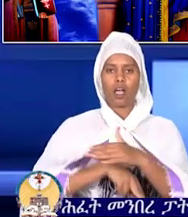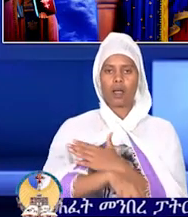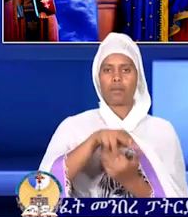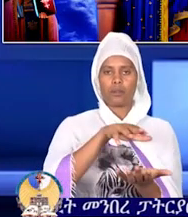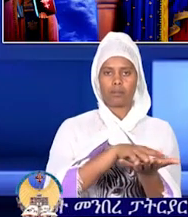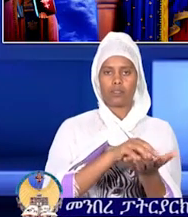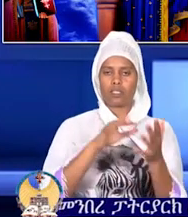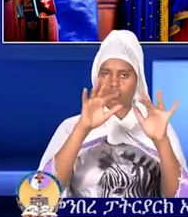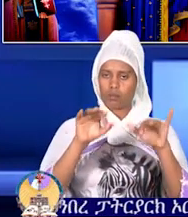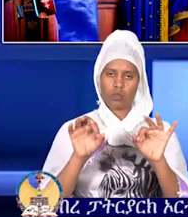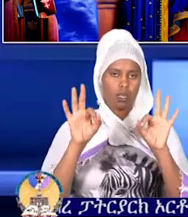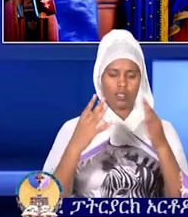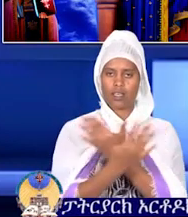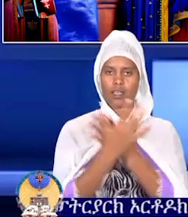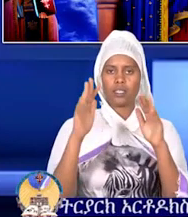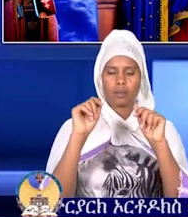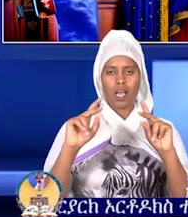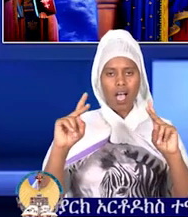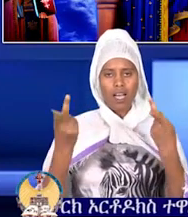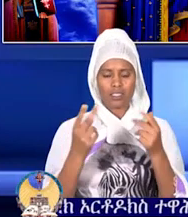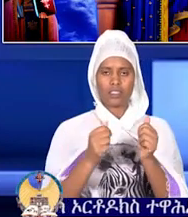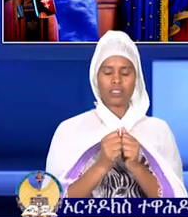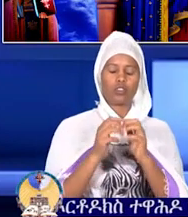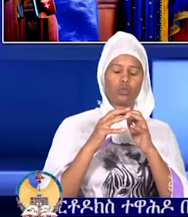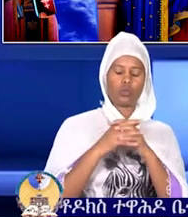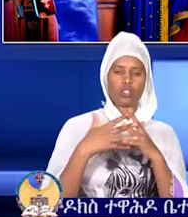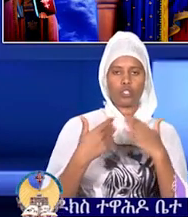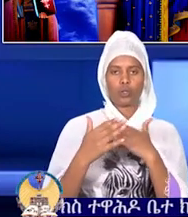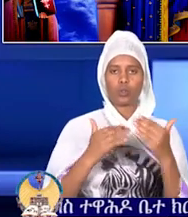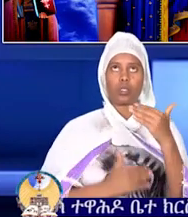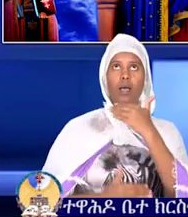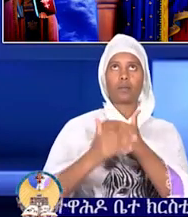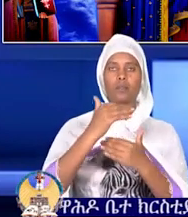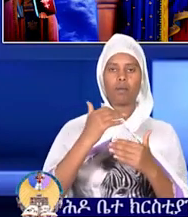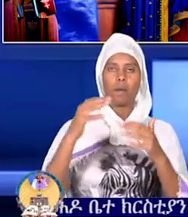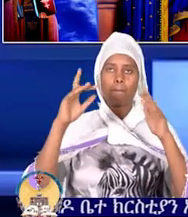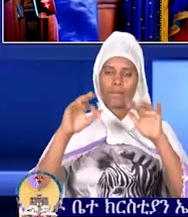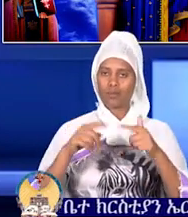3 ዓመትን 6 ወርሕን ኣብ ምድሪ ኣይዘነበን። ከም ብሓድሽ ድማ ጸለየ